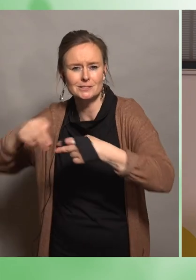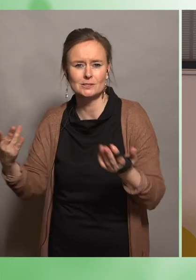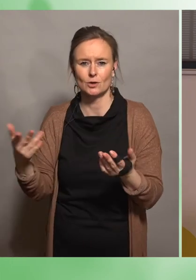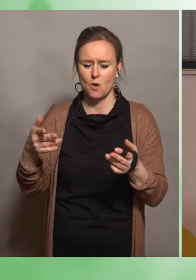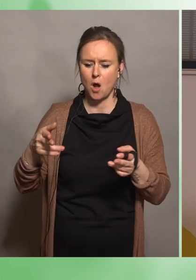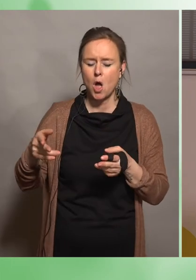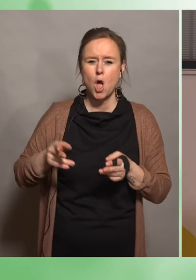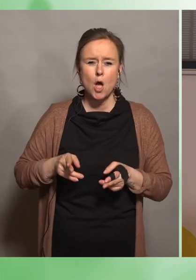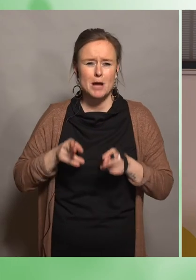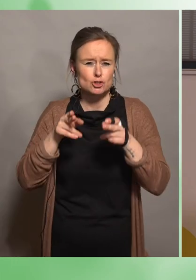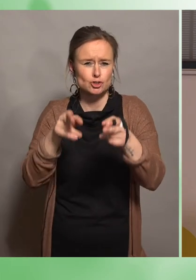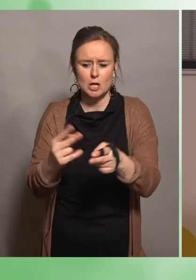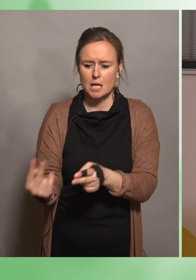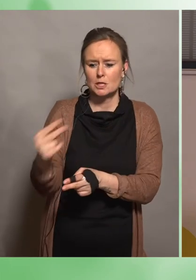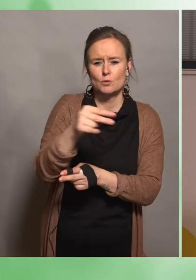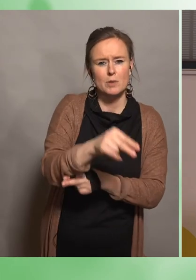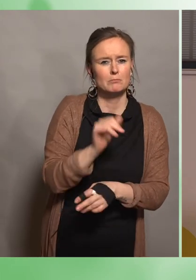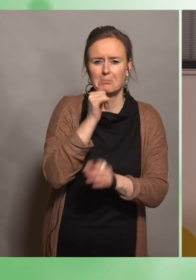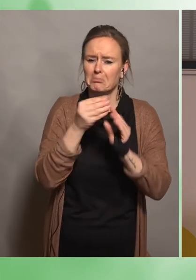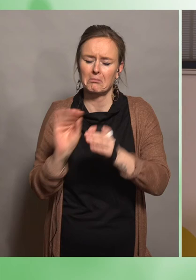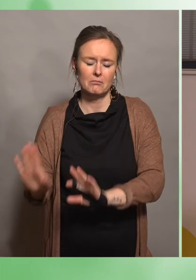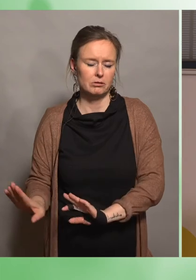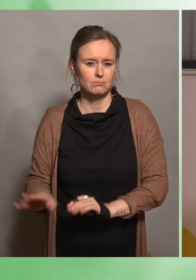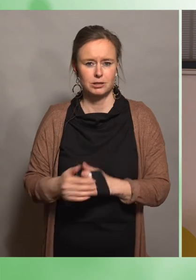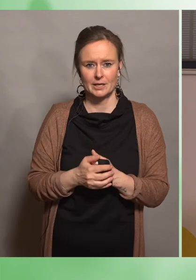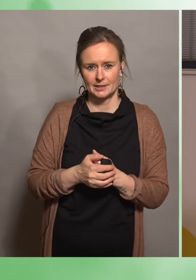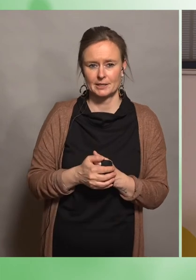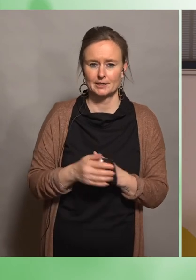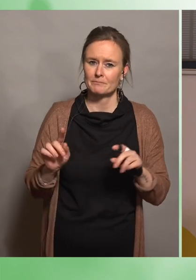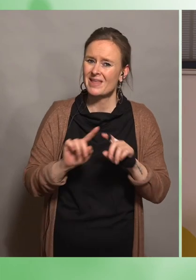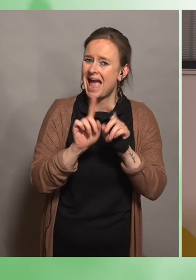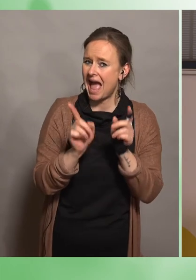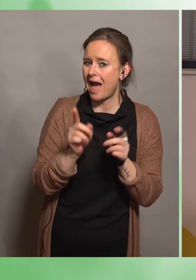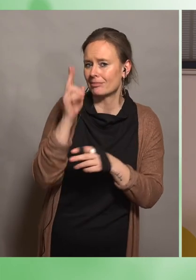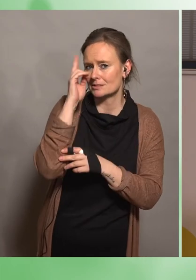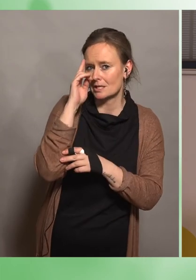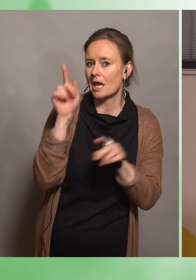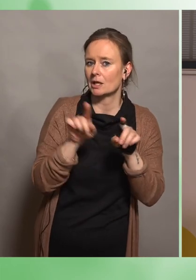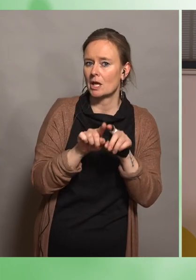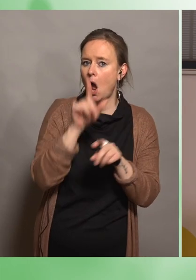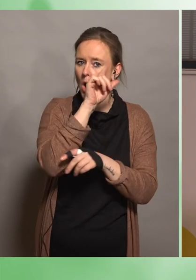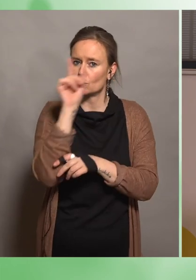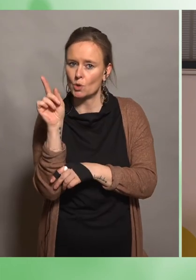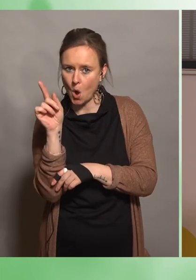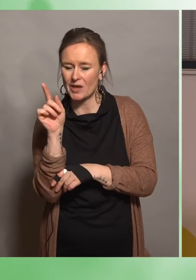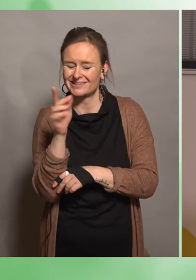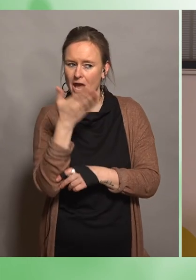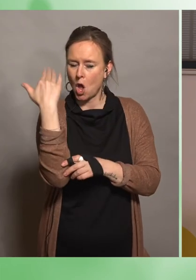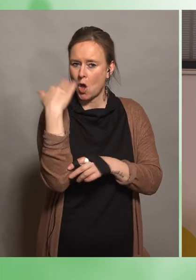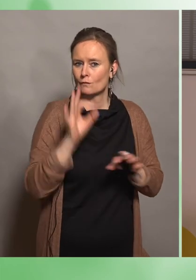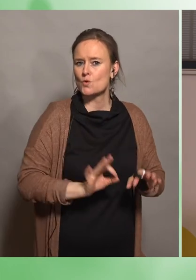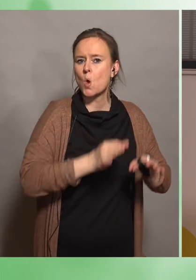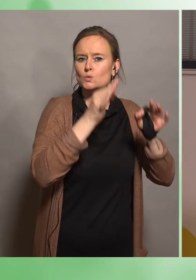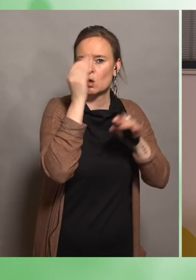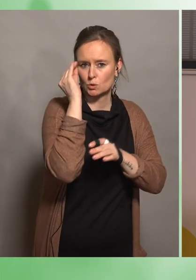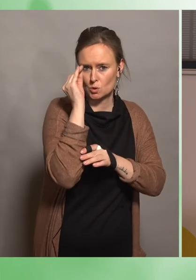alles anders. Andererseits kenne ich wieder Leute, die in das, was man früher Sonderschule genannt hat, unterrichten und sagen, es ist für die Kinder viel besser, man